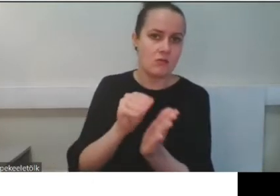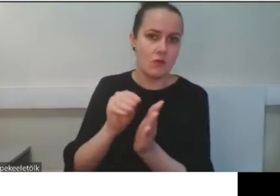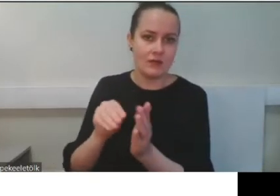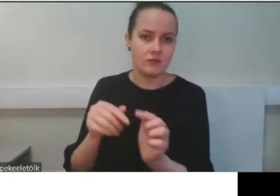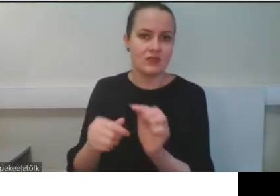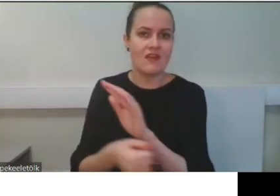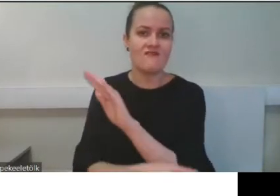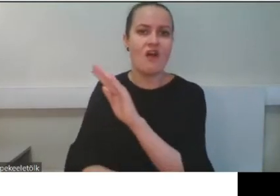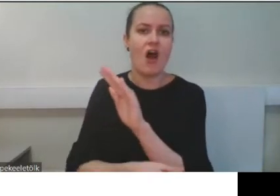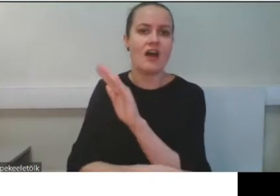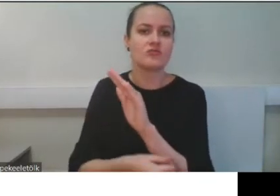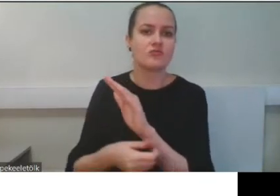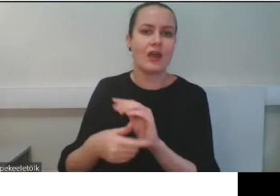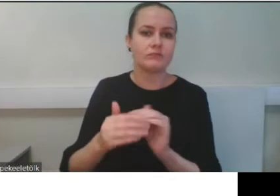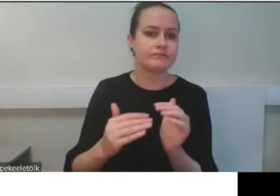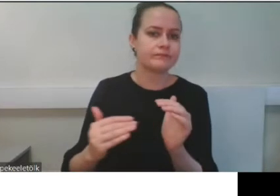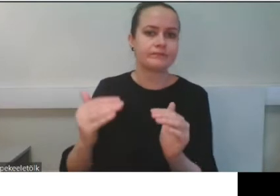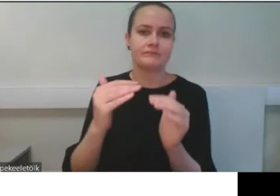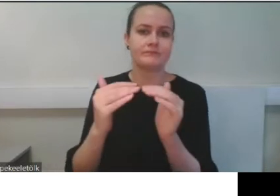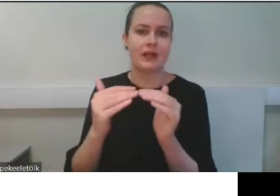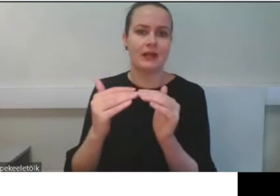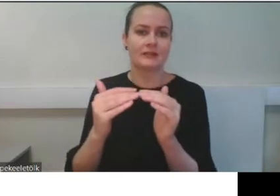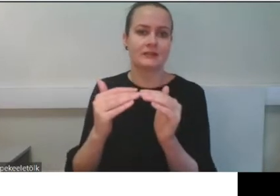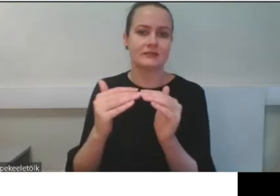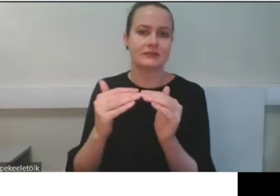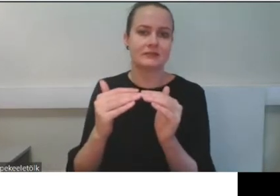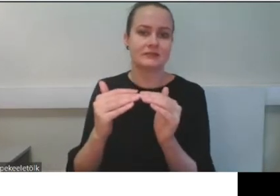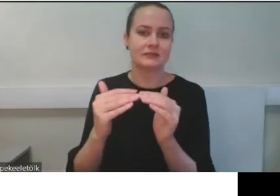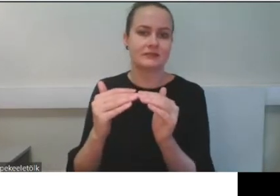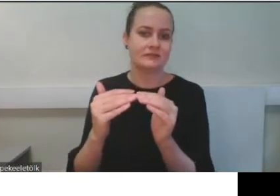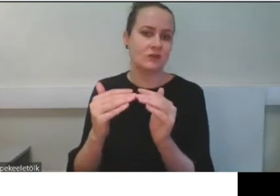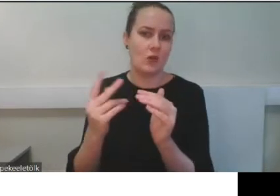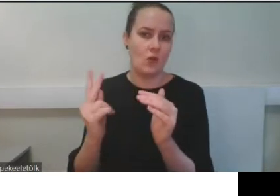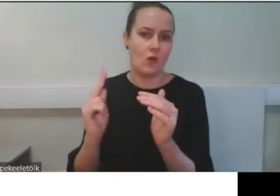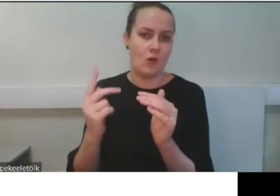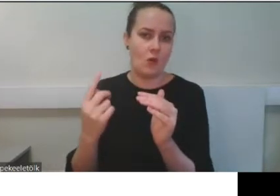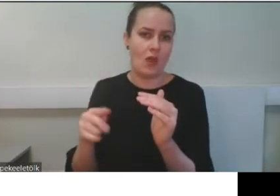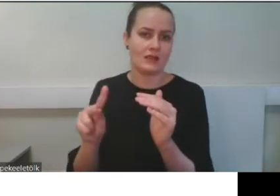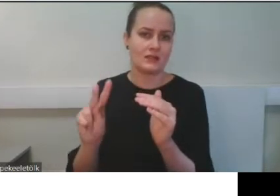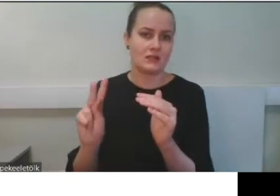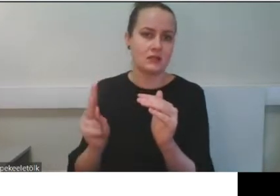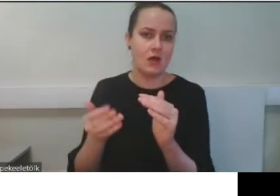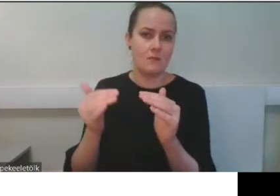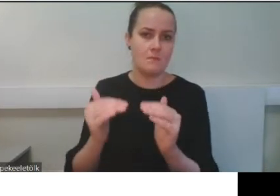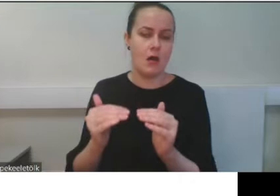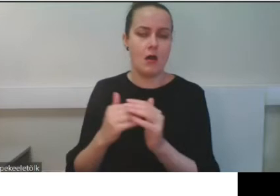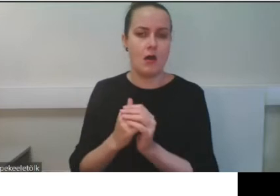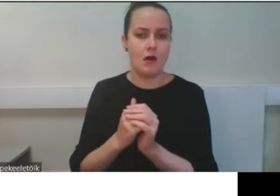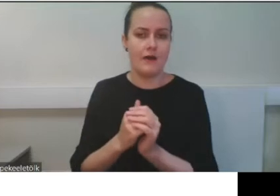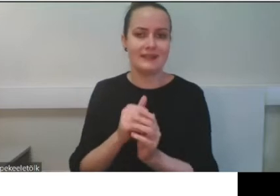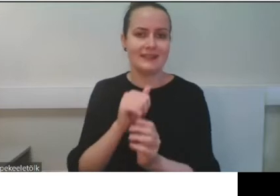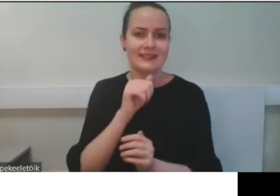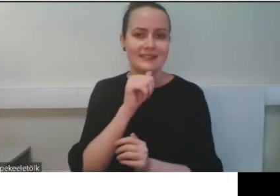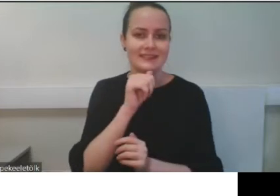0-17, 18-64 ja 65+. ja toetuste hüvitiste puhul eristatakse